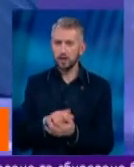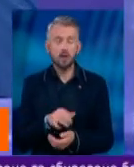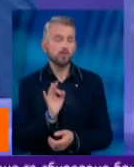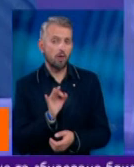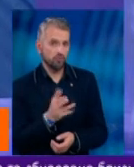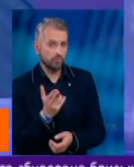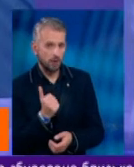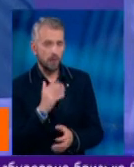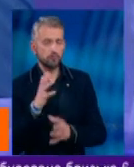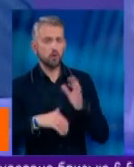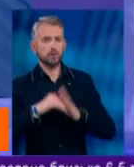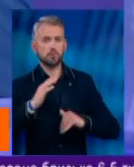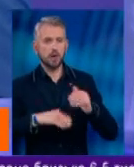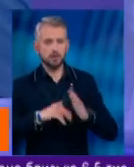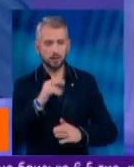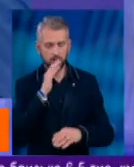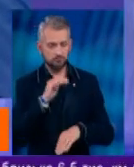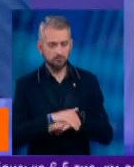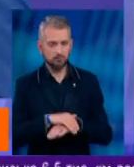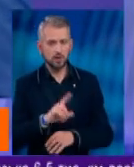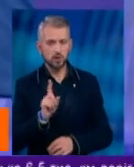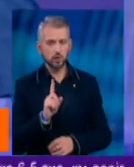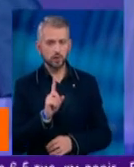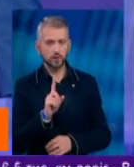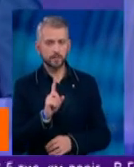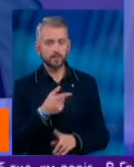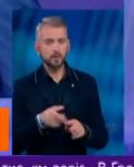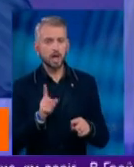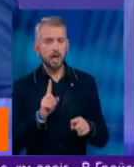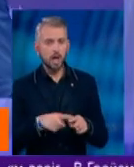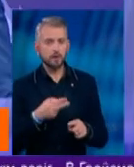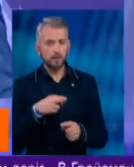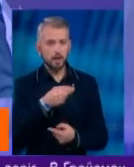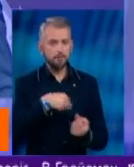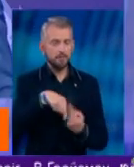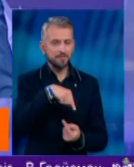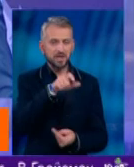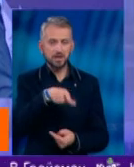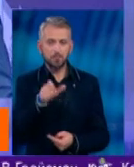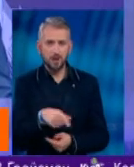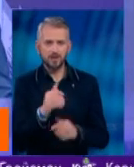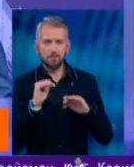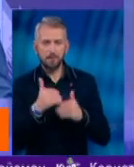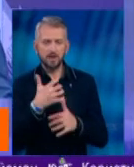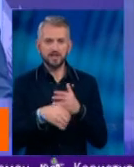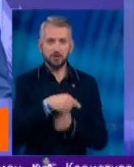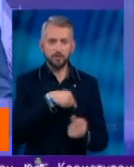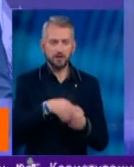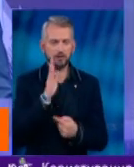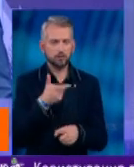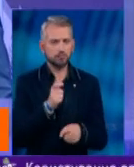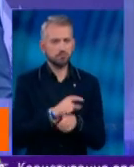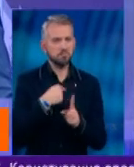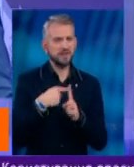же, международная практика свидетельствует тому, что это для предпринимателей малого и среднего бизнеса будет являться